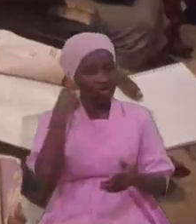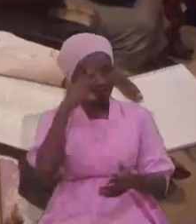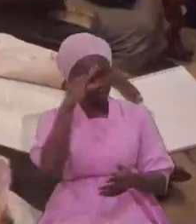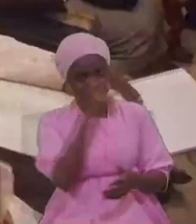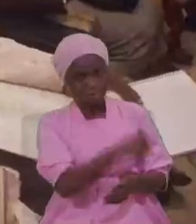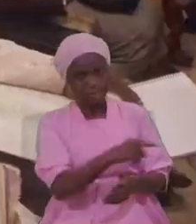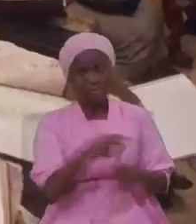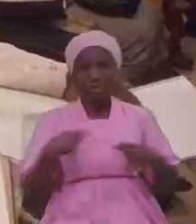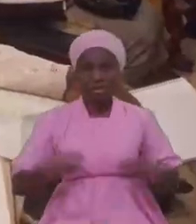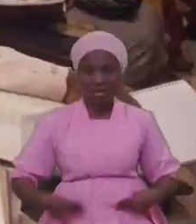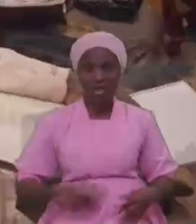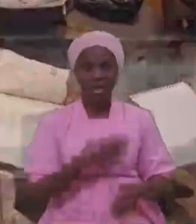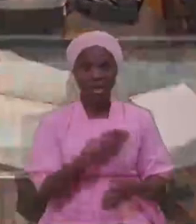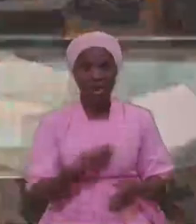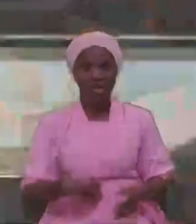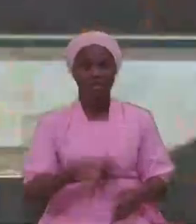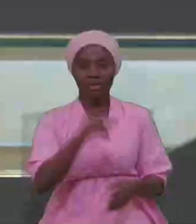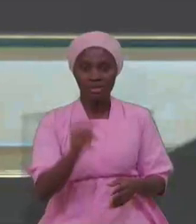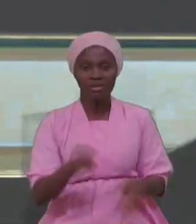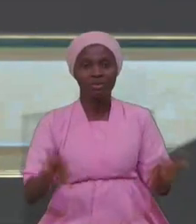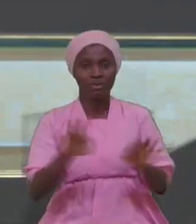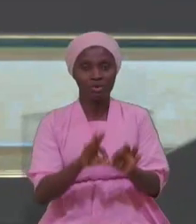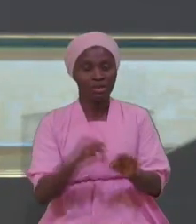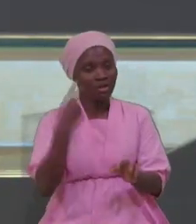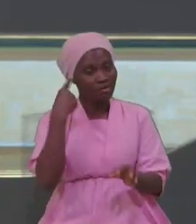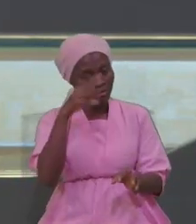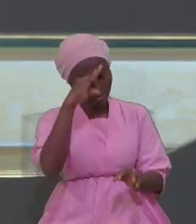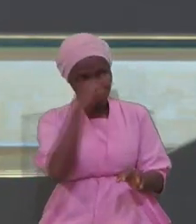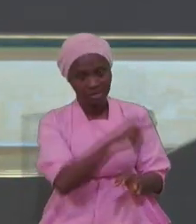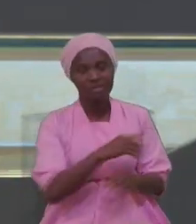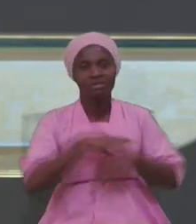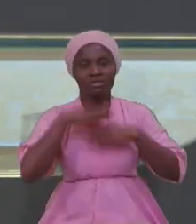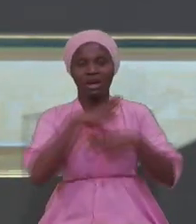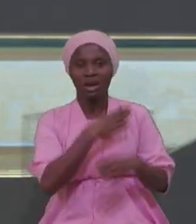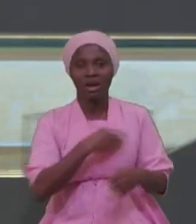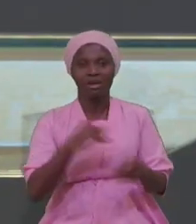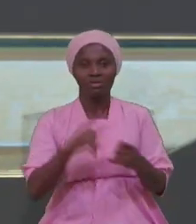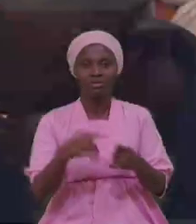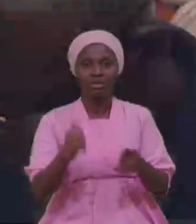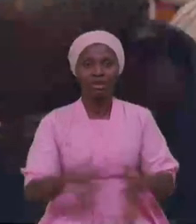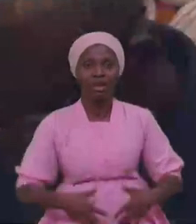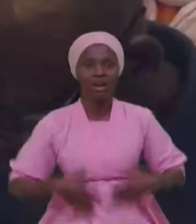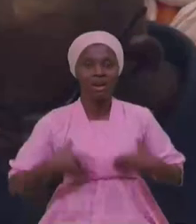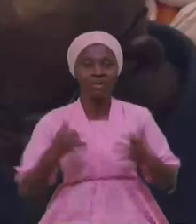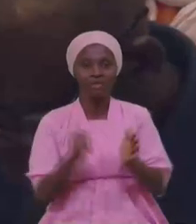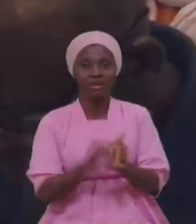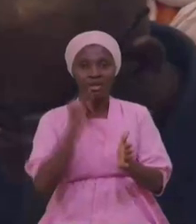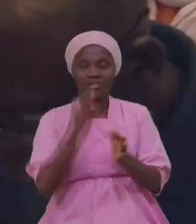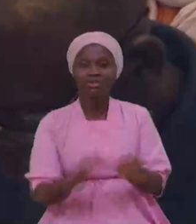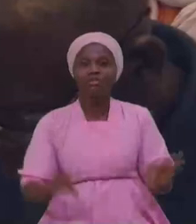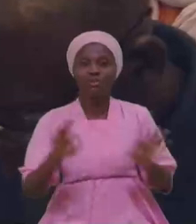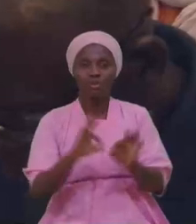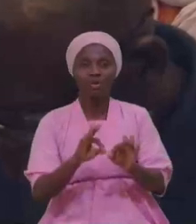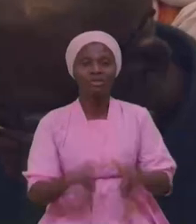son existence, pour sa santé, pour sa satisfaction, ce qui est nécessaire pour sa survie sur